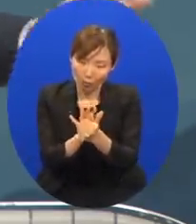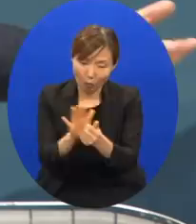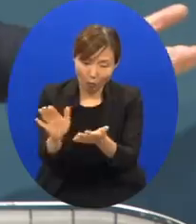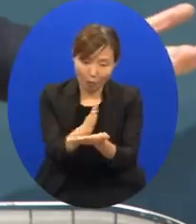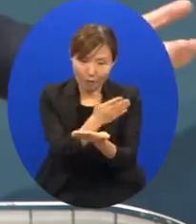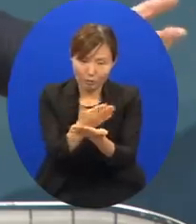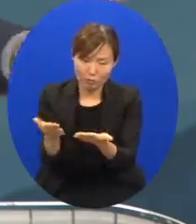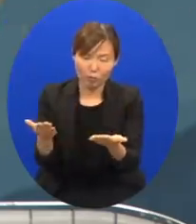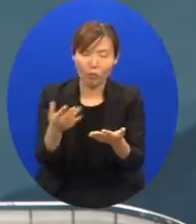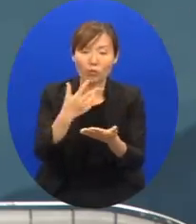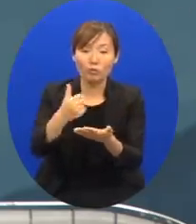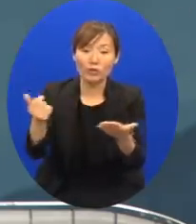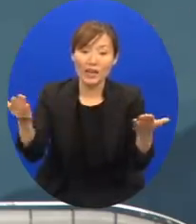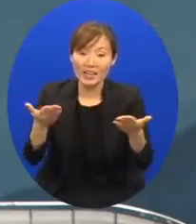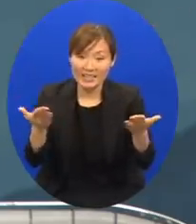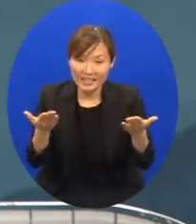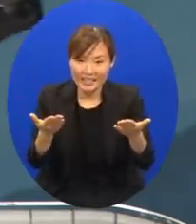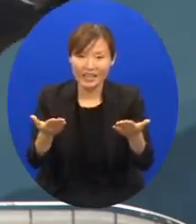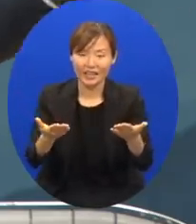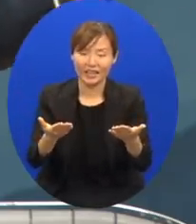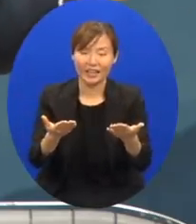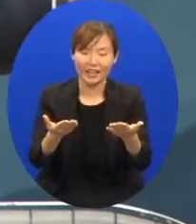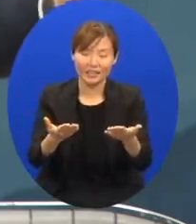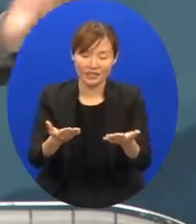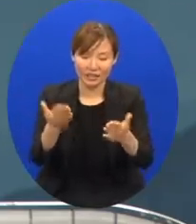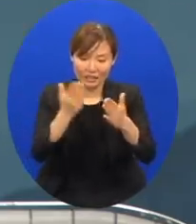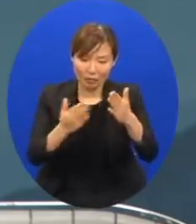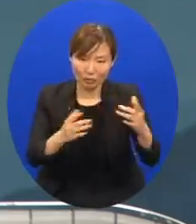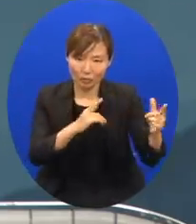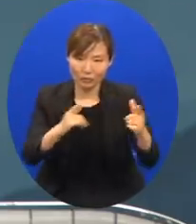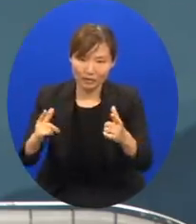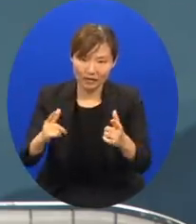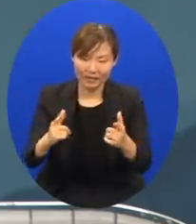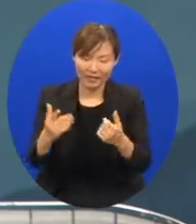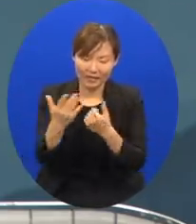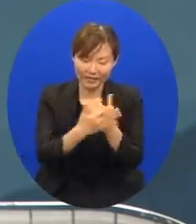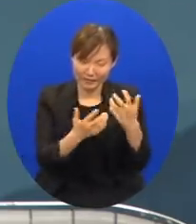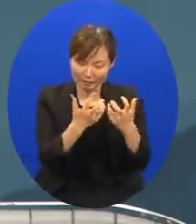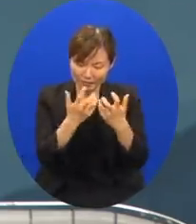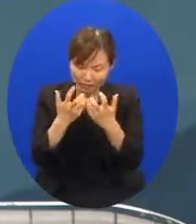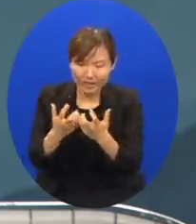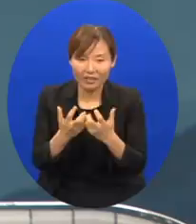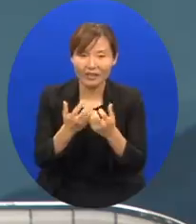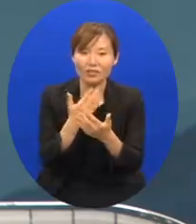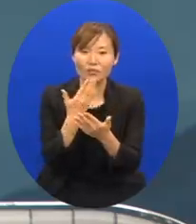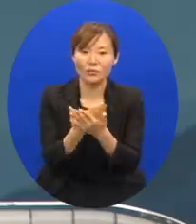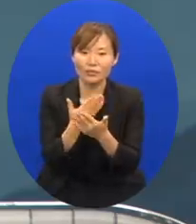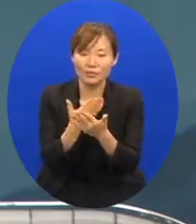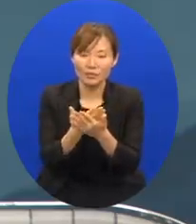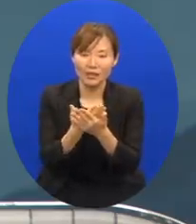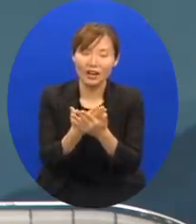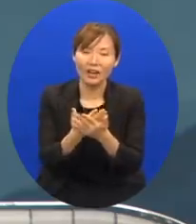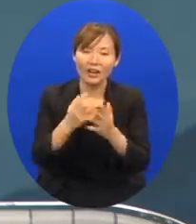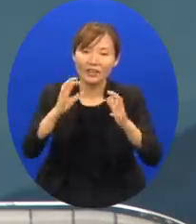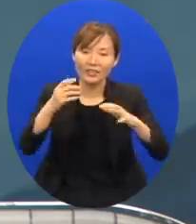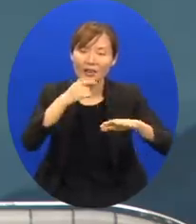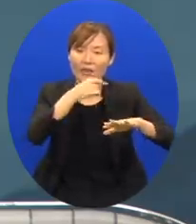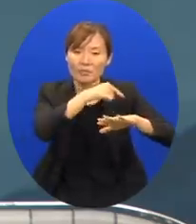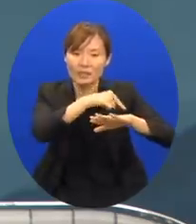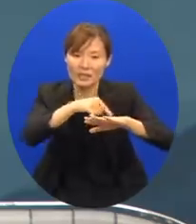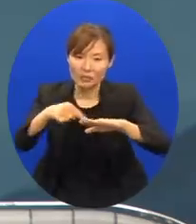일 할 수 있는 힘이 성도들에게 계속해서 넘치게 해 주 없었어요 나라와 민족 하나님의 손에